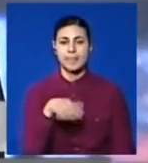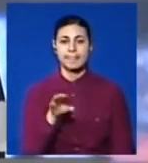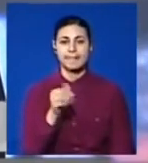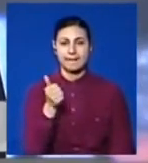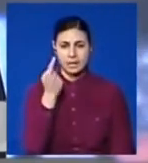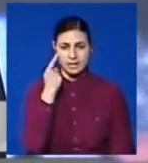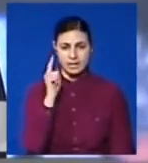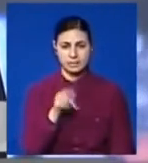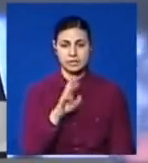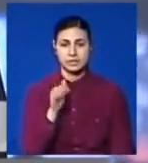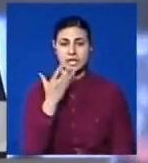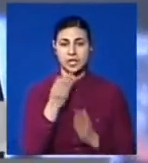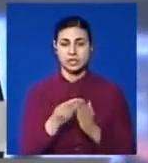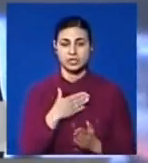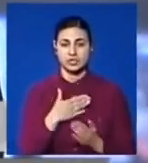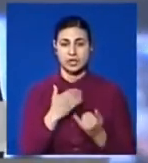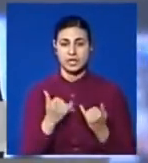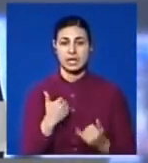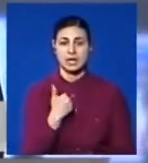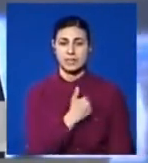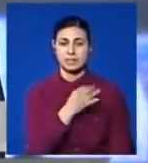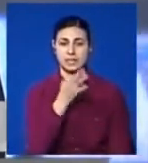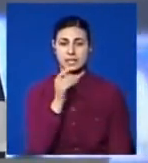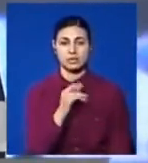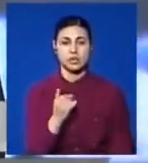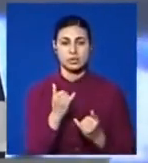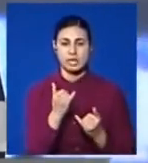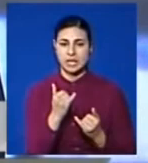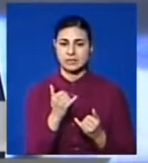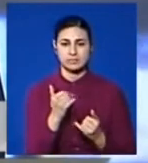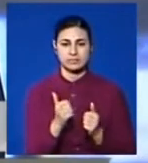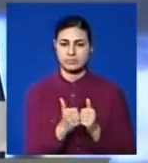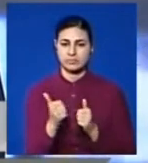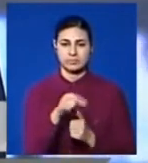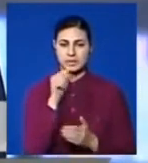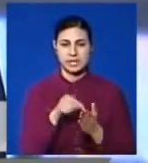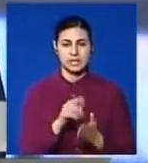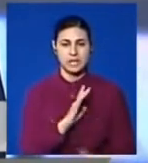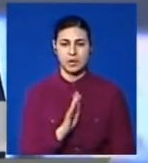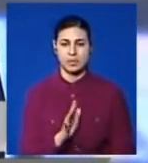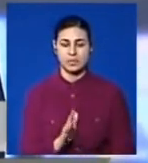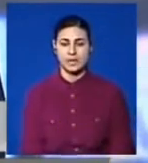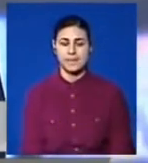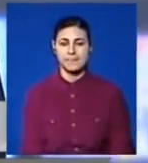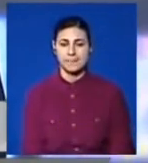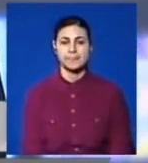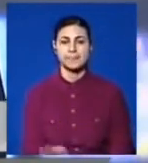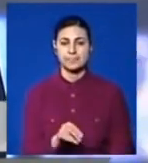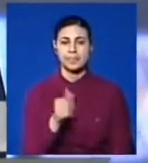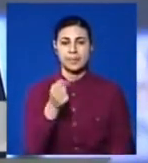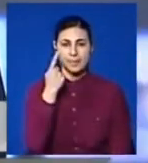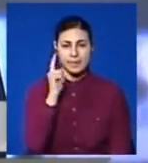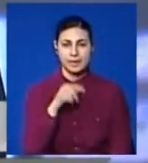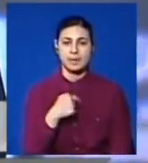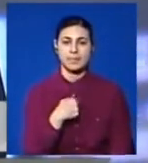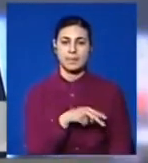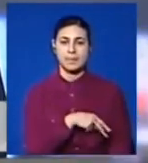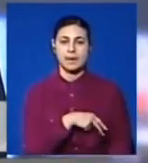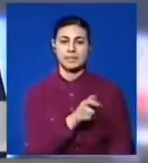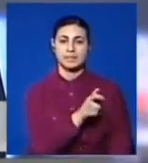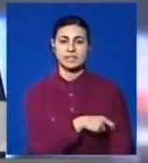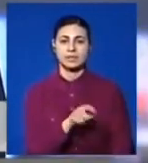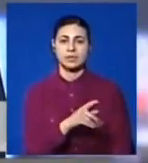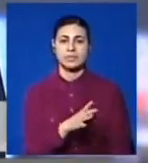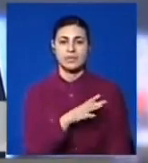კარგად ვიცით და ჩვენ ეხლა მინდა გითხრათ, რომ დღეს არ წამოგვიწევია ეს საკითხი. გახსოვთ ალბათ, მე პარლამენტის წევრი რო